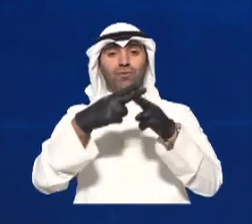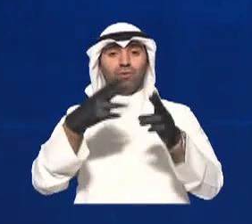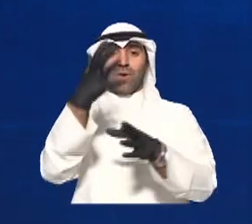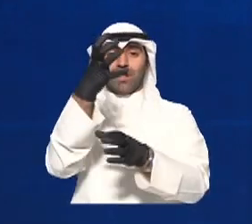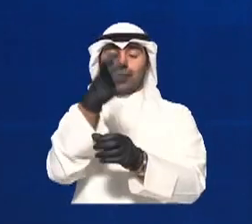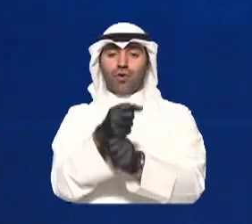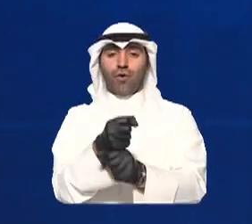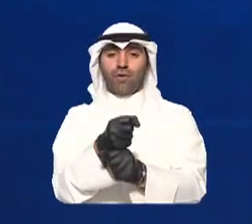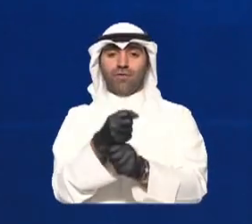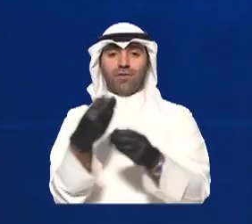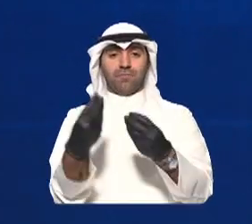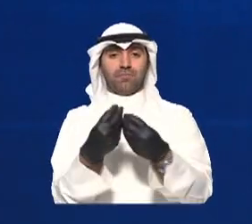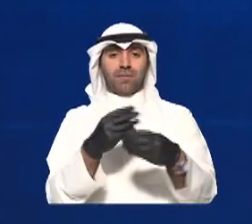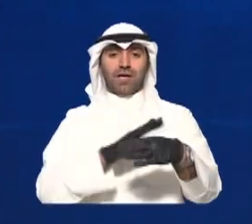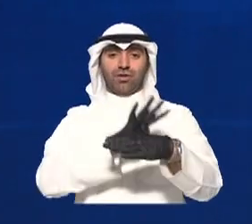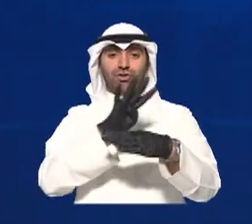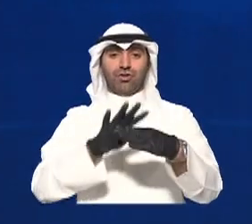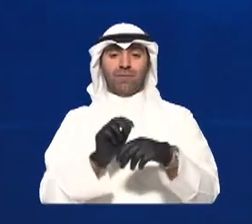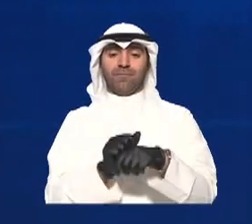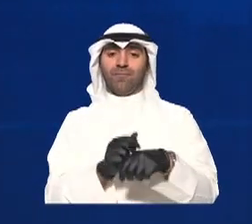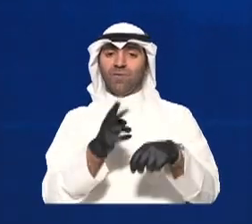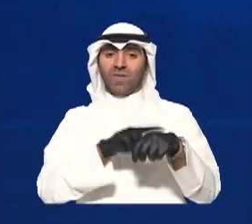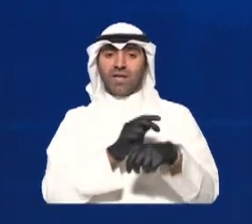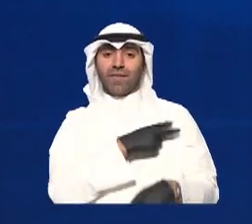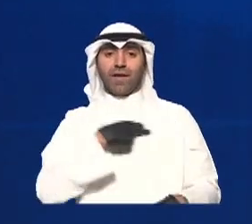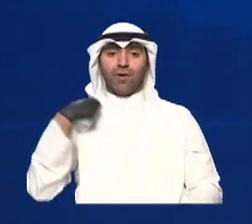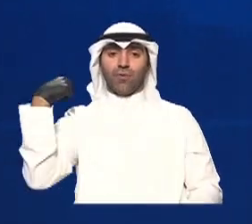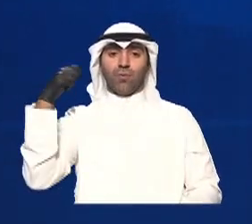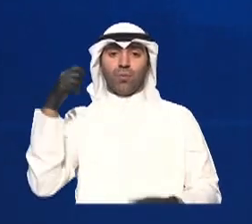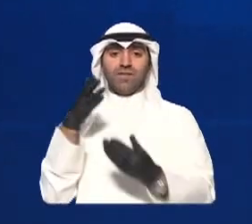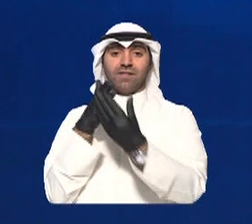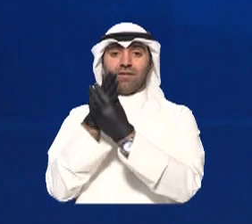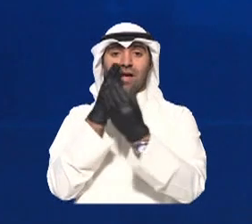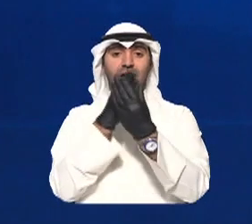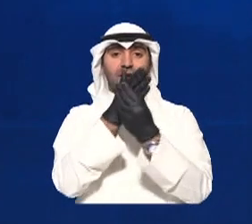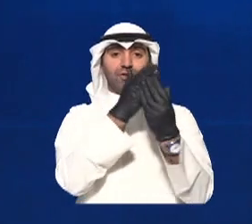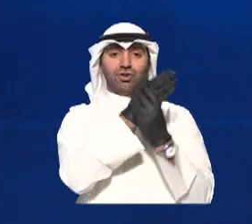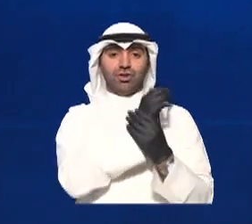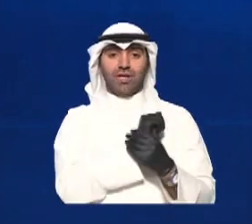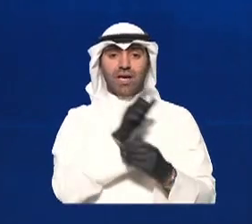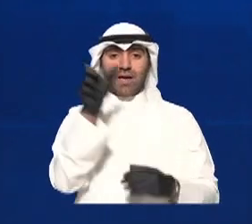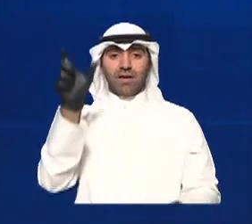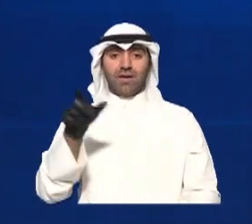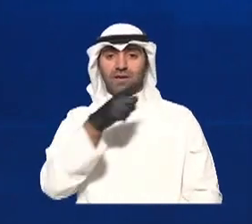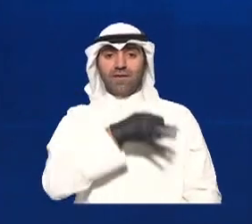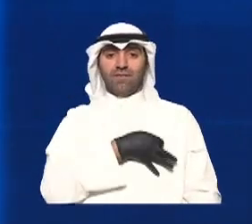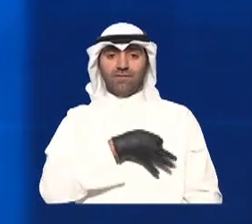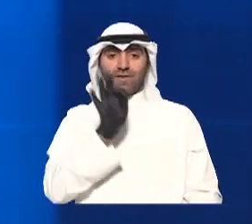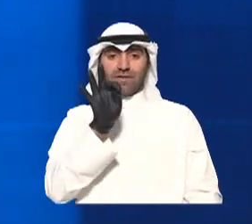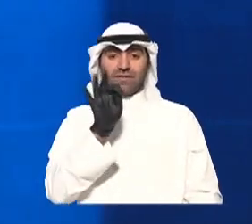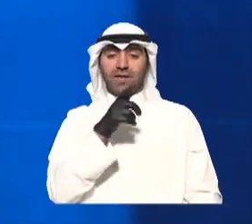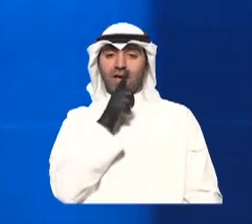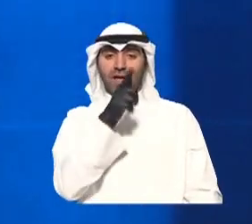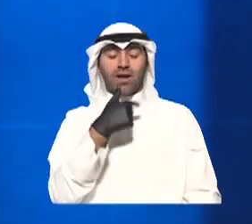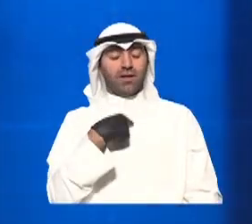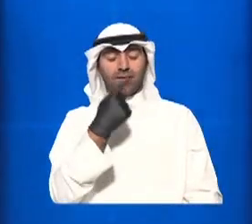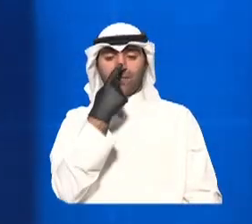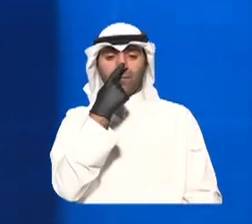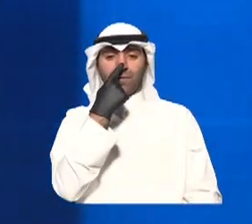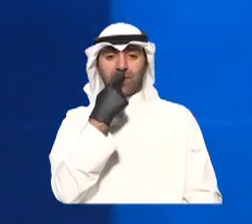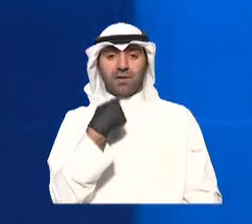كما أعرب وزير الخارجية الفرنسي عن استعداد بلاده لتسهيل كافة الإجراءات لعودة المواطنين